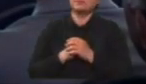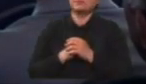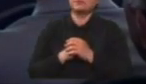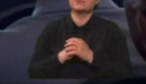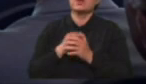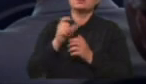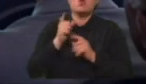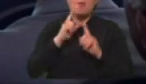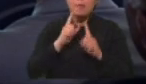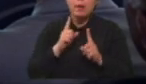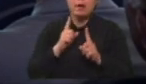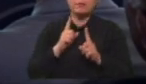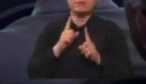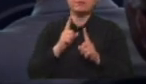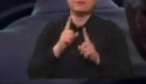Co prawda